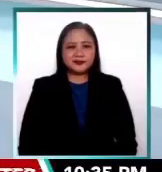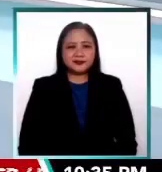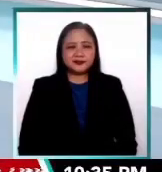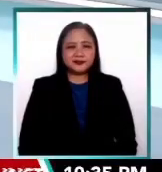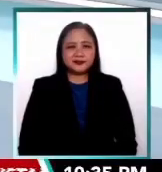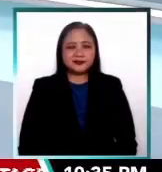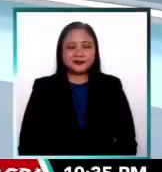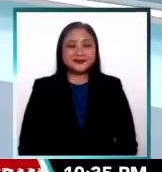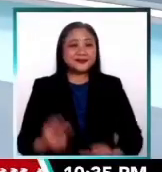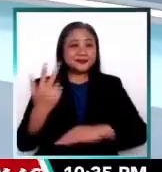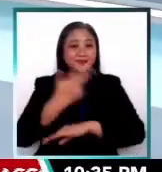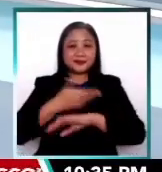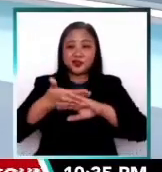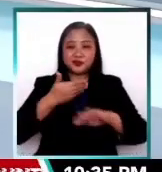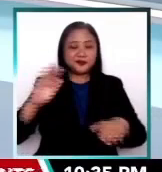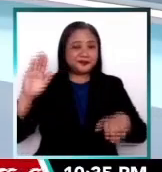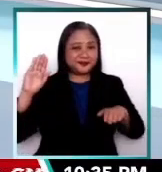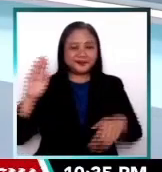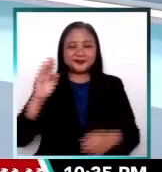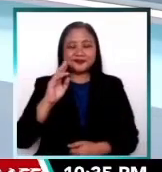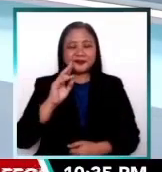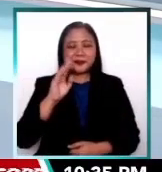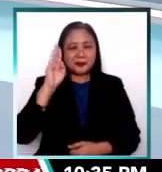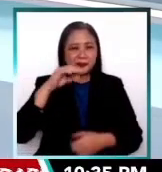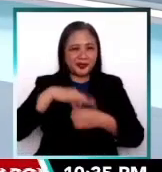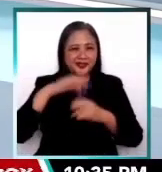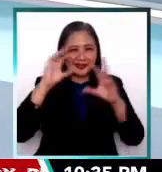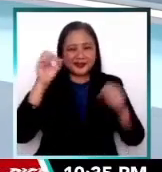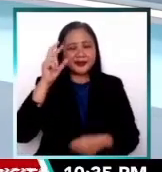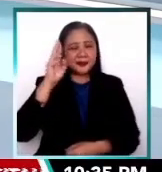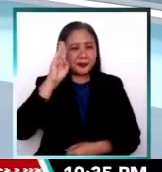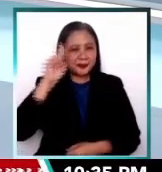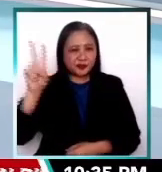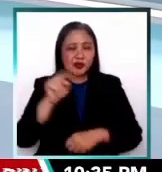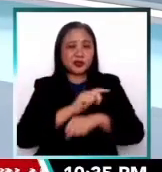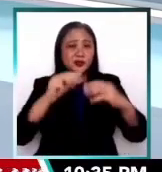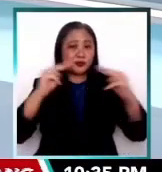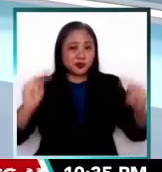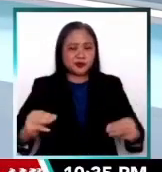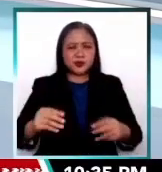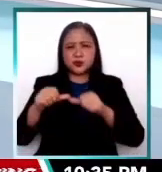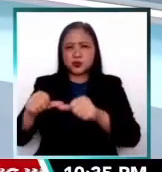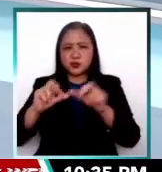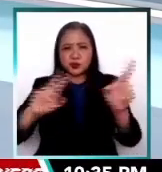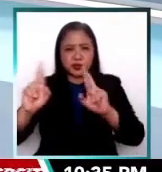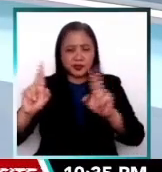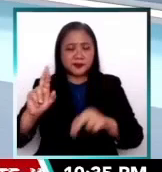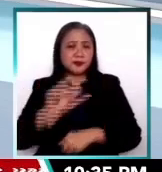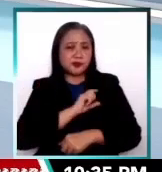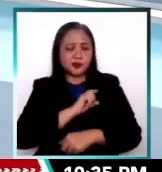Tatlong araw bago ang inaugurasyon ni President-elect Bongbong Marcos sa National Museum, tuloy-tuloy ang paghahanda ng mga otoridad. Mula